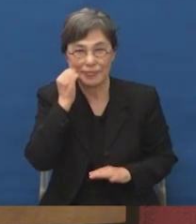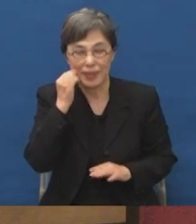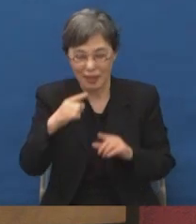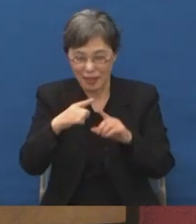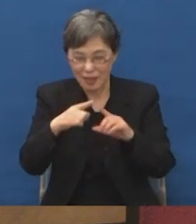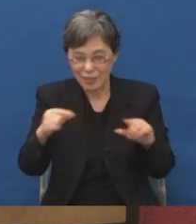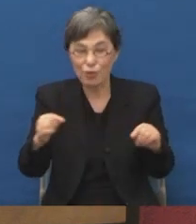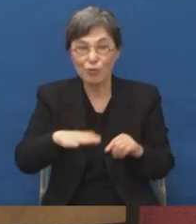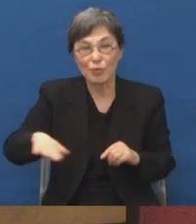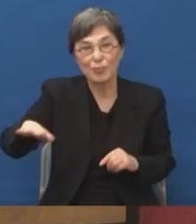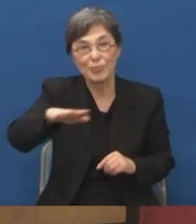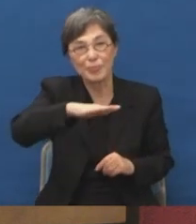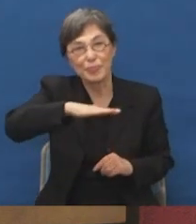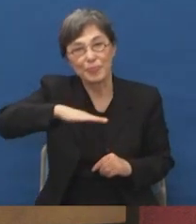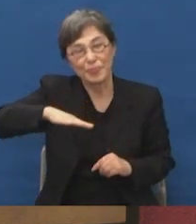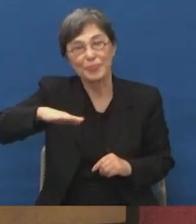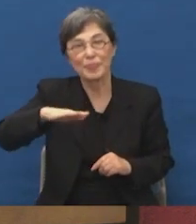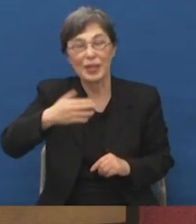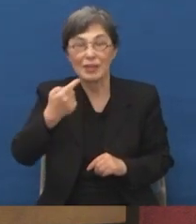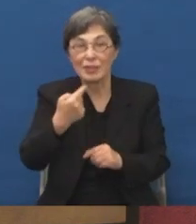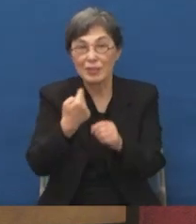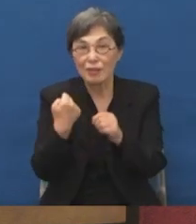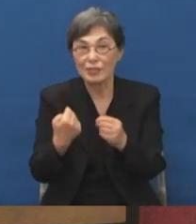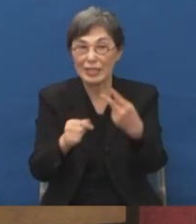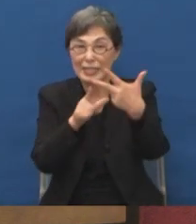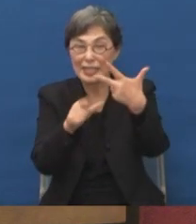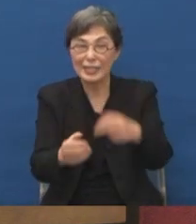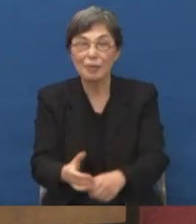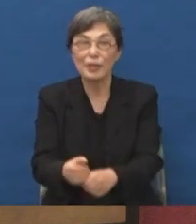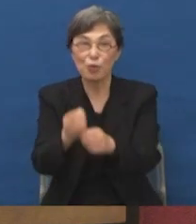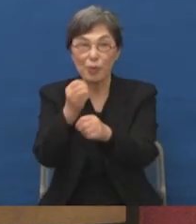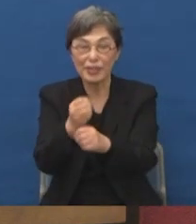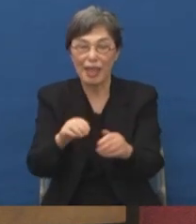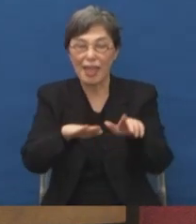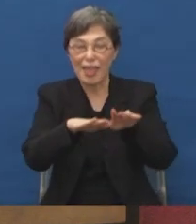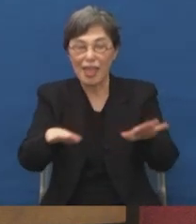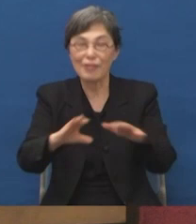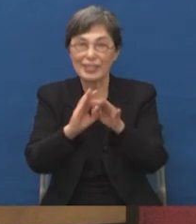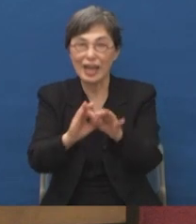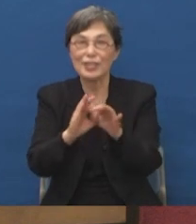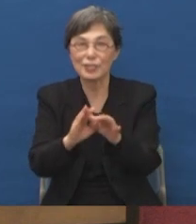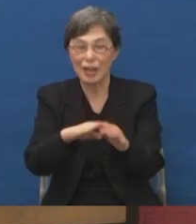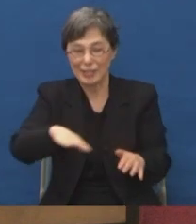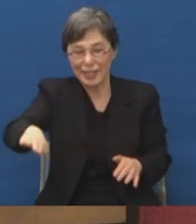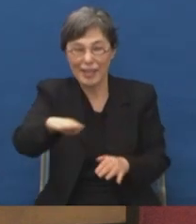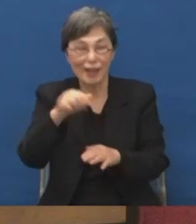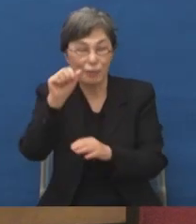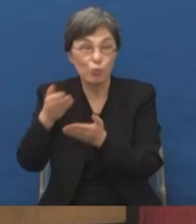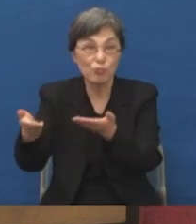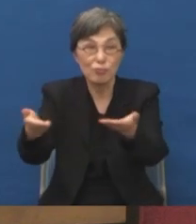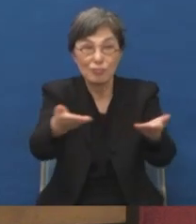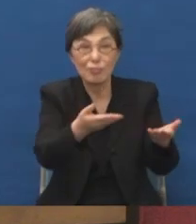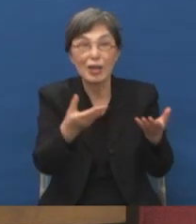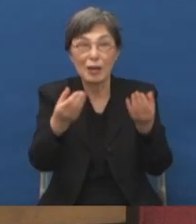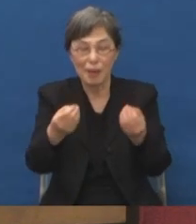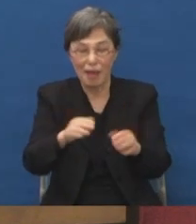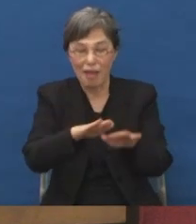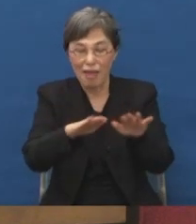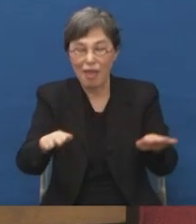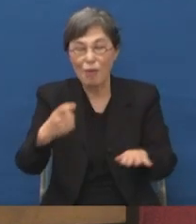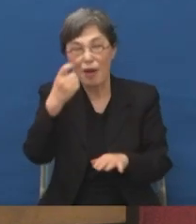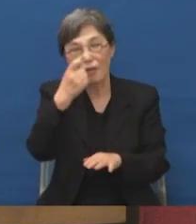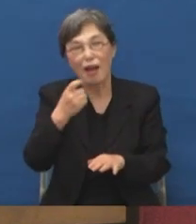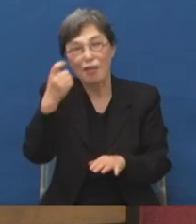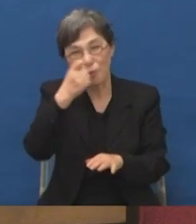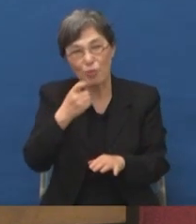世論調査会が昨年7月末にまとめた平和に関する全国世論調査では、平和外交に力